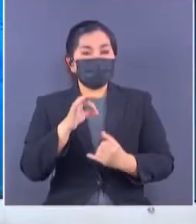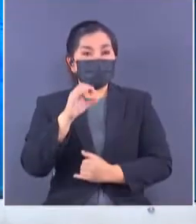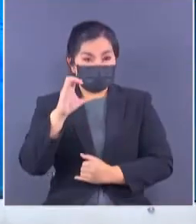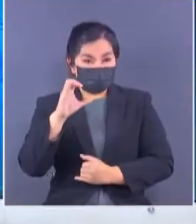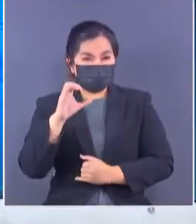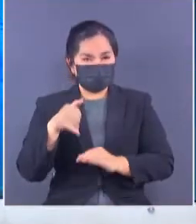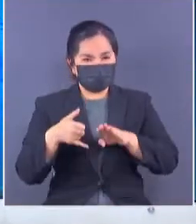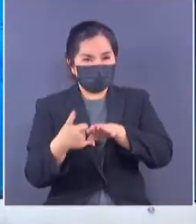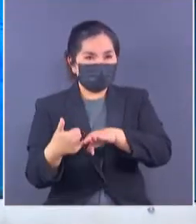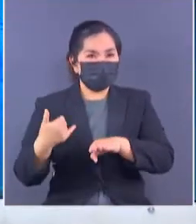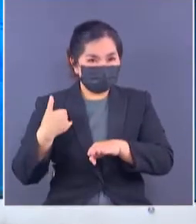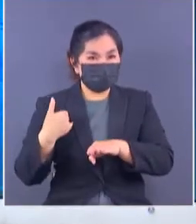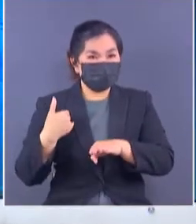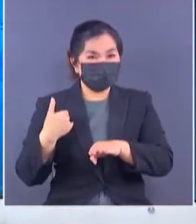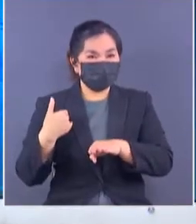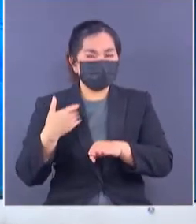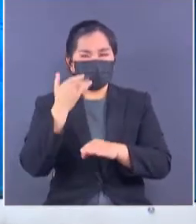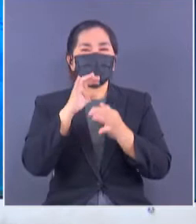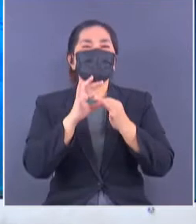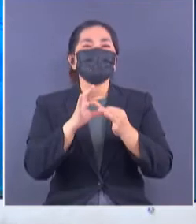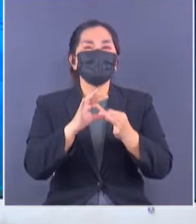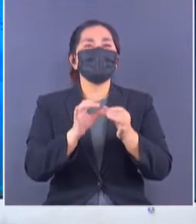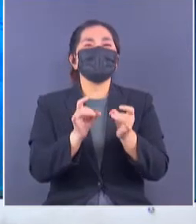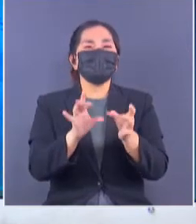ล้อรถไปด้วยไหมก็กลัวเหลือเกินน